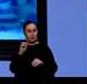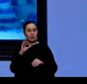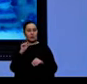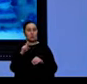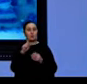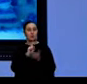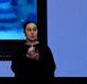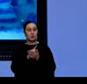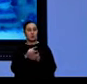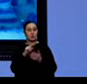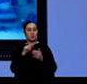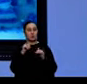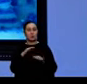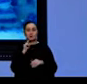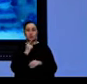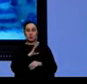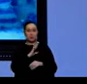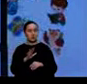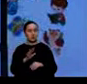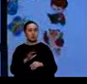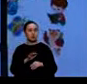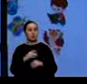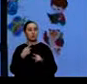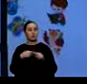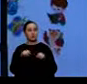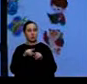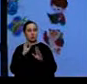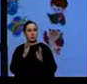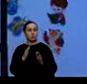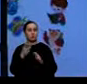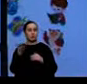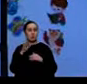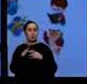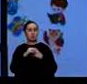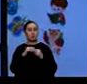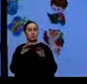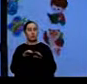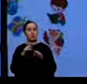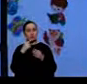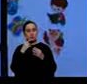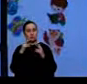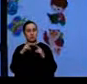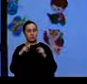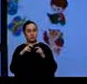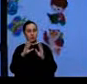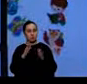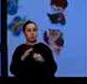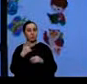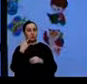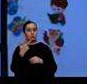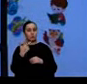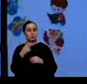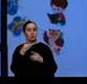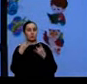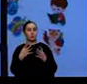ҳамда масалани бажарishga қийдалмадингизми? Unday bo'lsa, keling, tenglamani tekshirib olamiz.